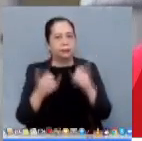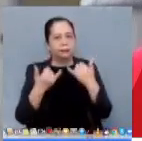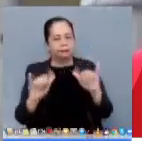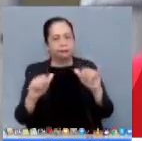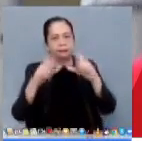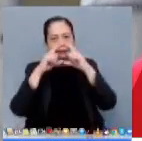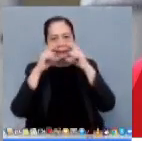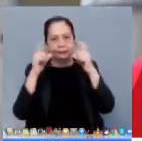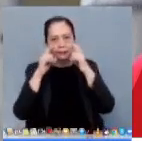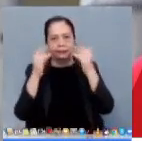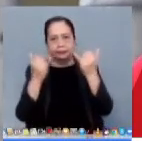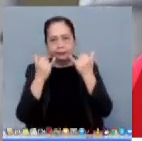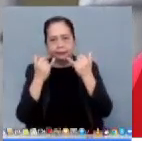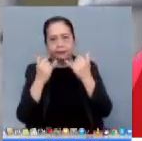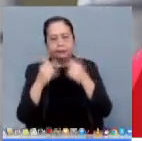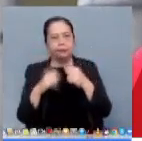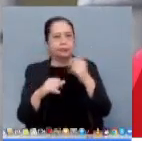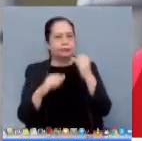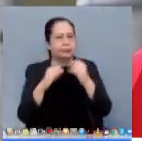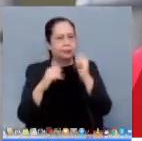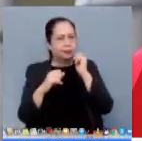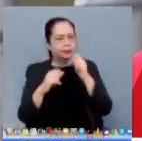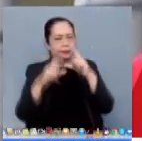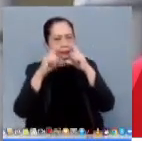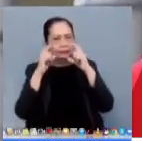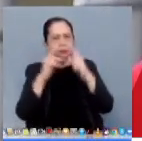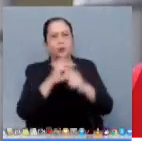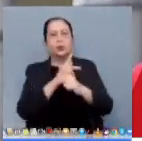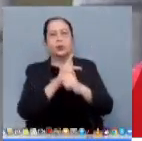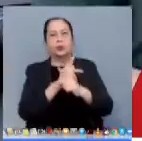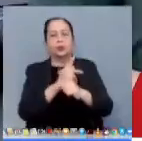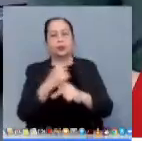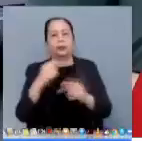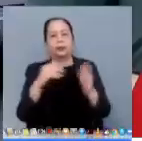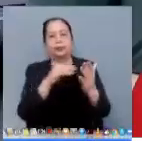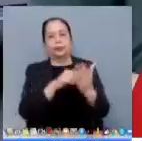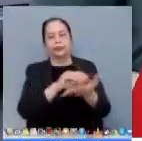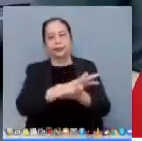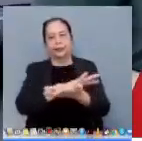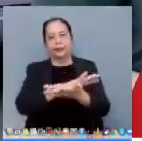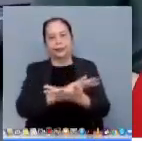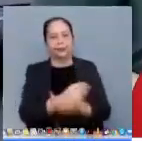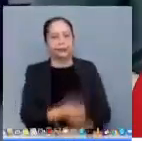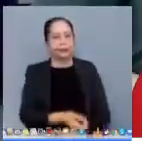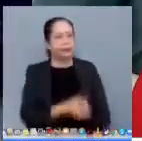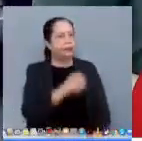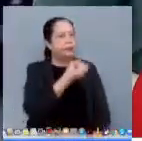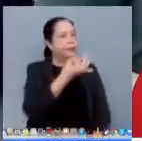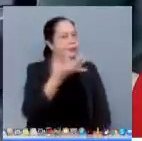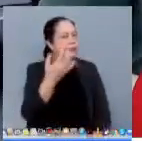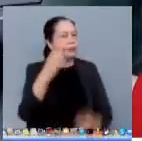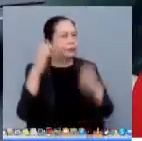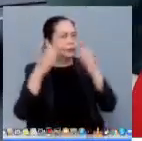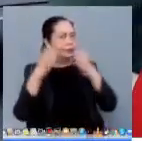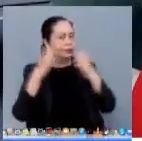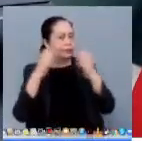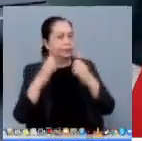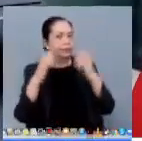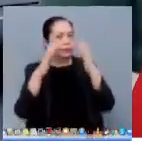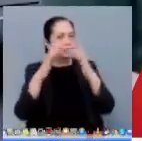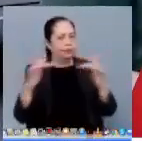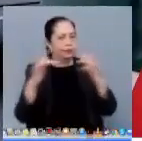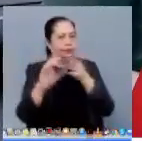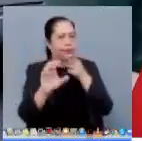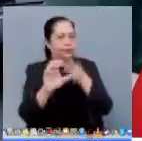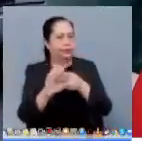ang kahuli-hulihang layer ng protection natin laban sa COVID-19. Ilan po ang inaasahan natin na makikipista, no, dito po sa